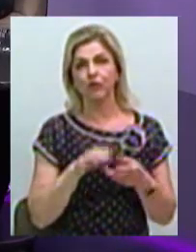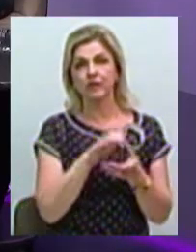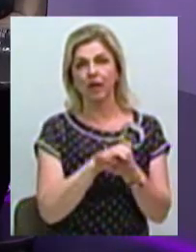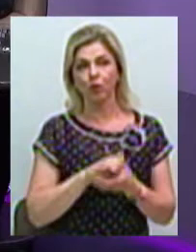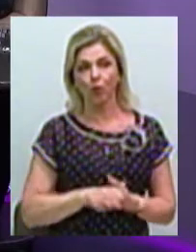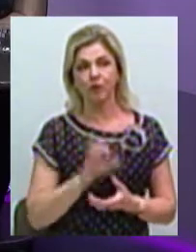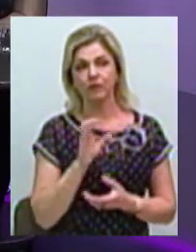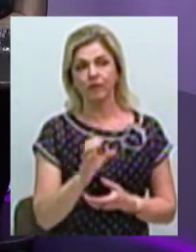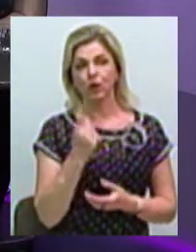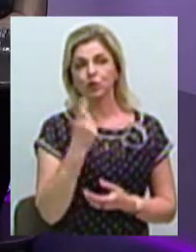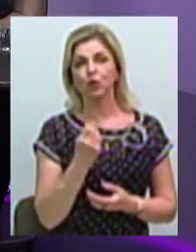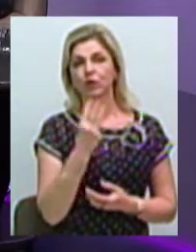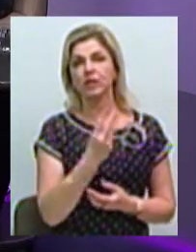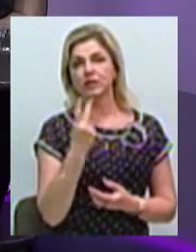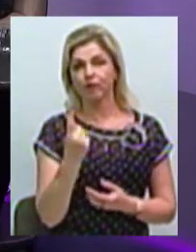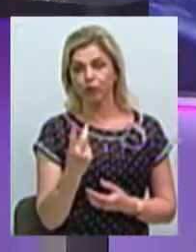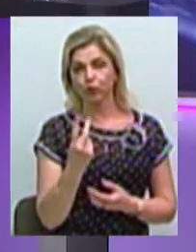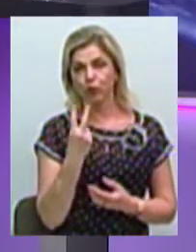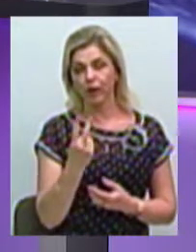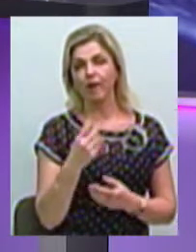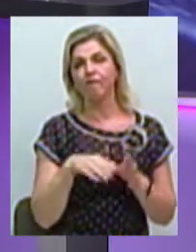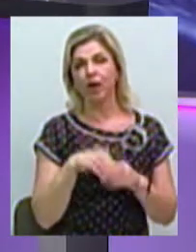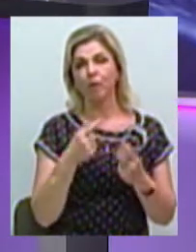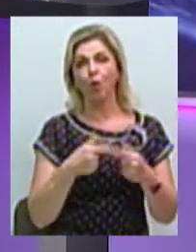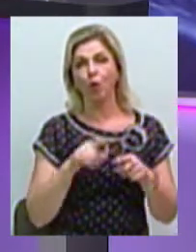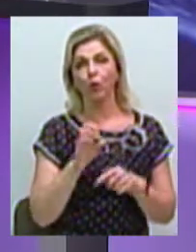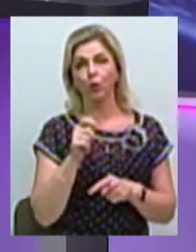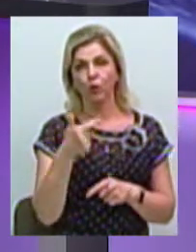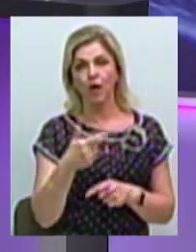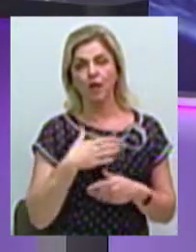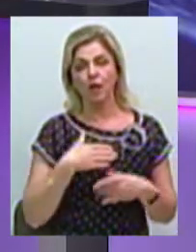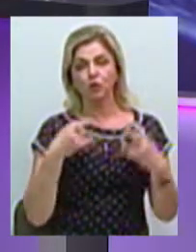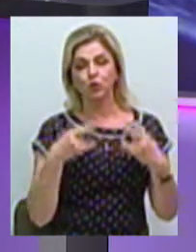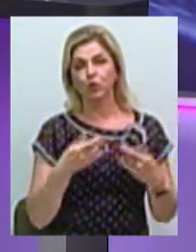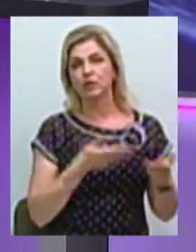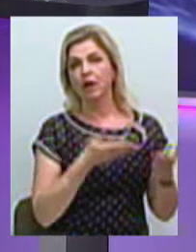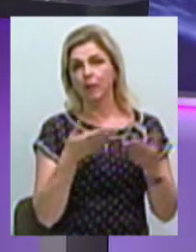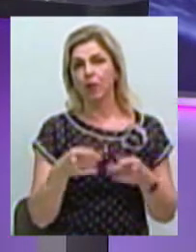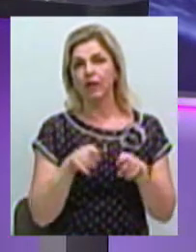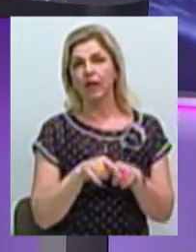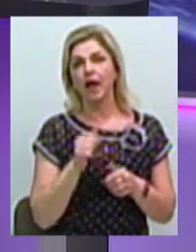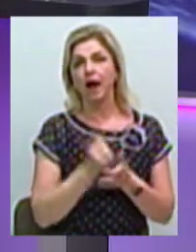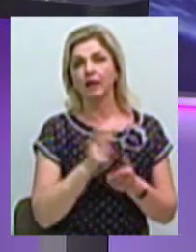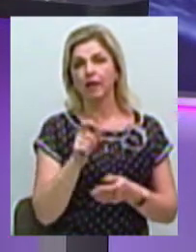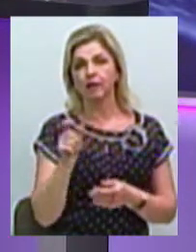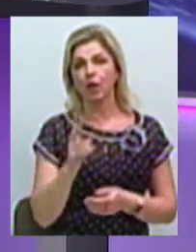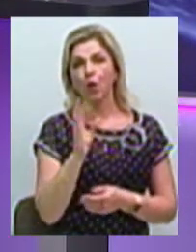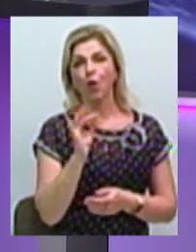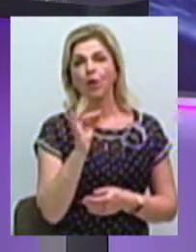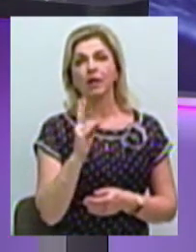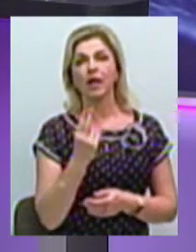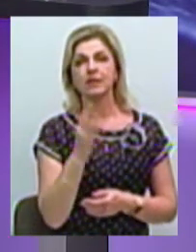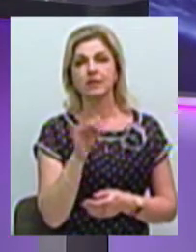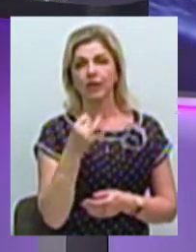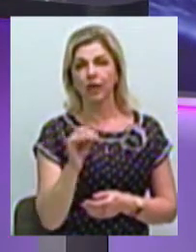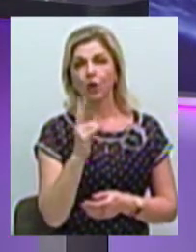із 132-м виборчим округом. В нашу студію ми запрошуємо таких кандидатів, як Андрій Корнацький,